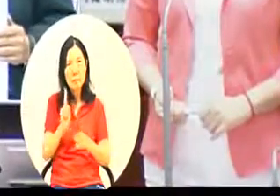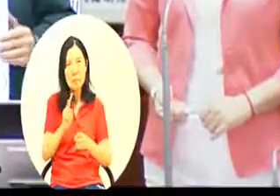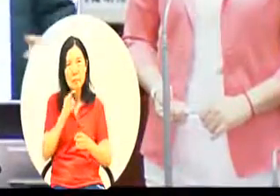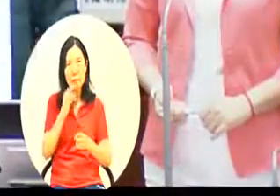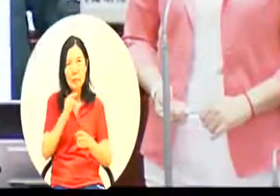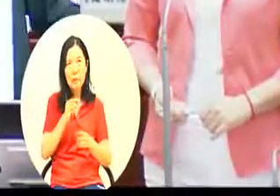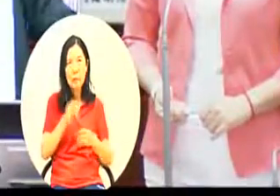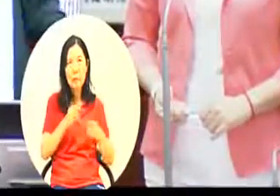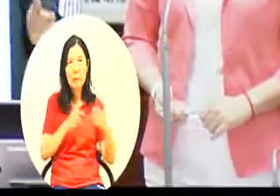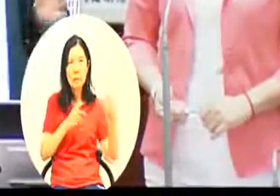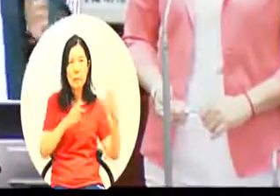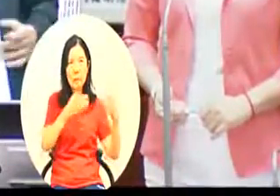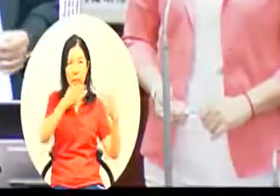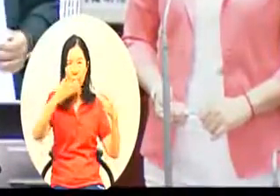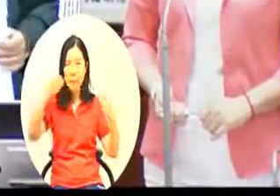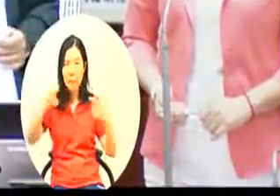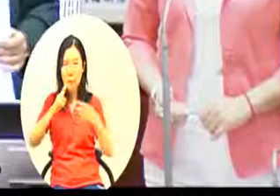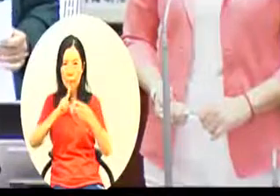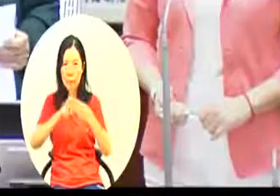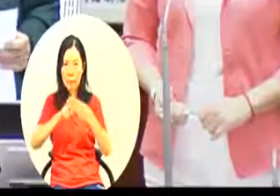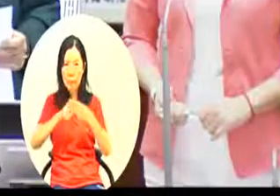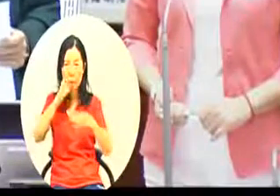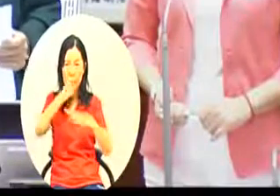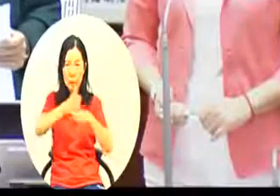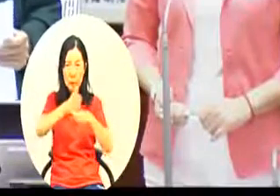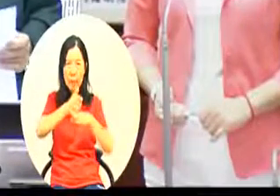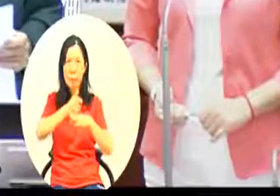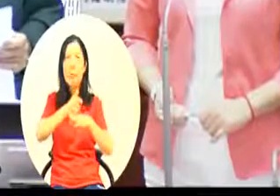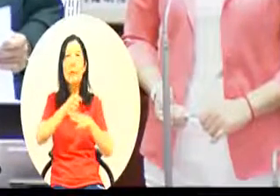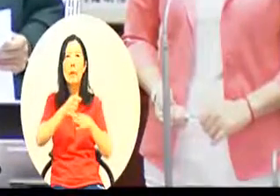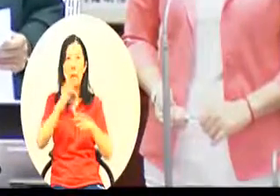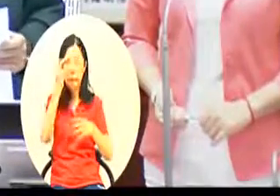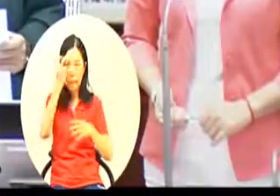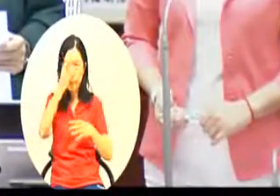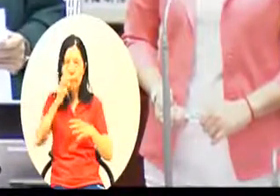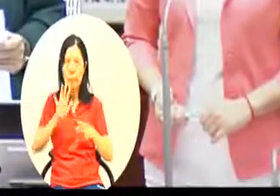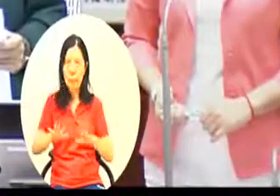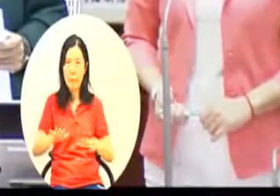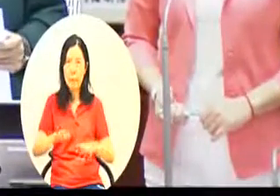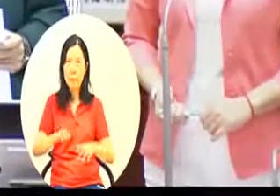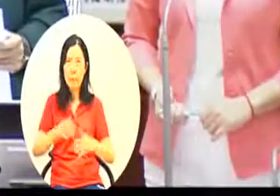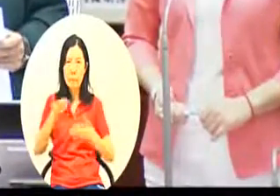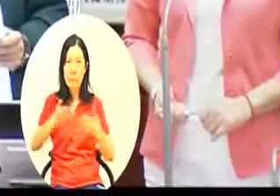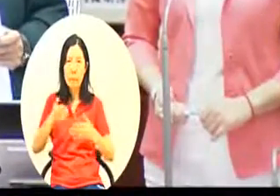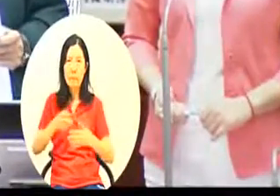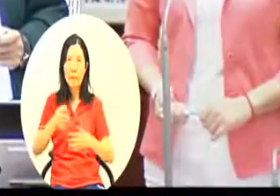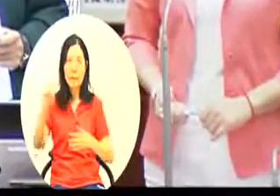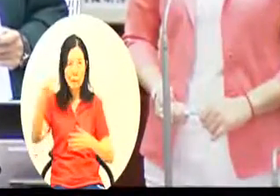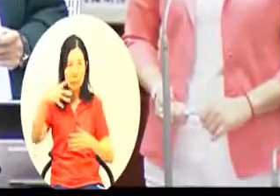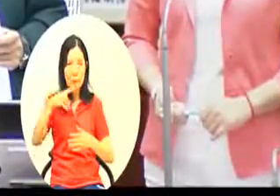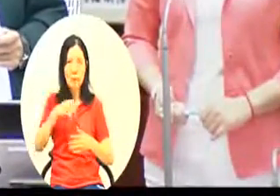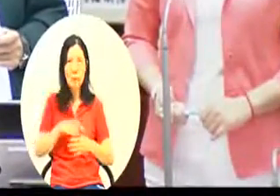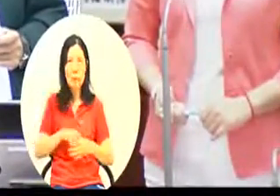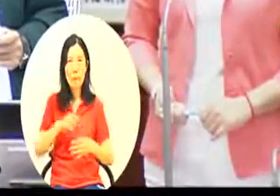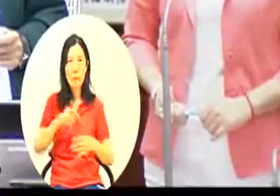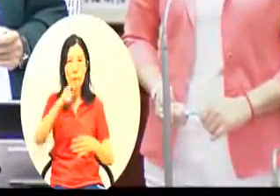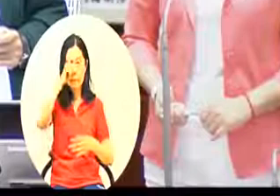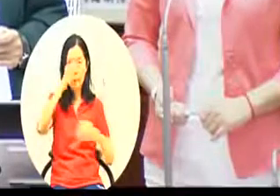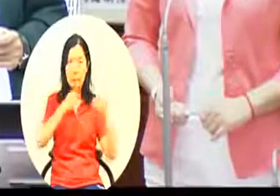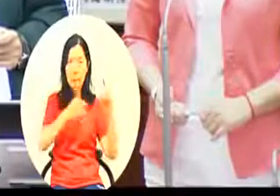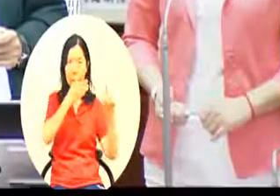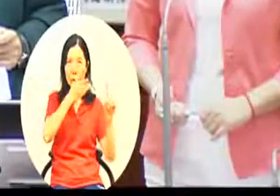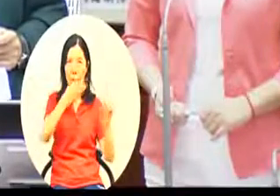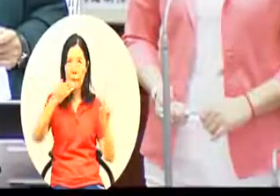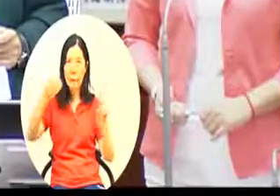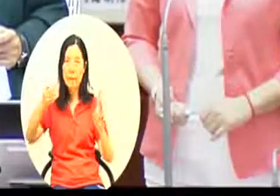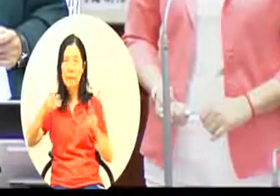们1999的主任来查，就请李议员把这个事实能够让我们知道。我希望1999是一个